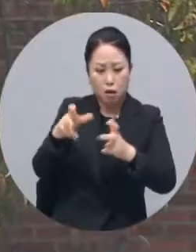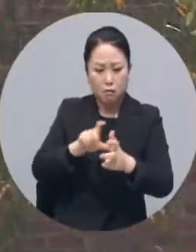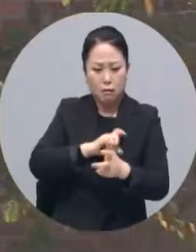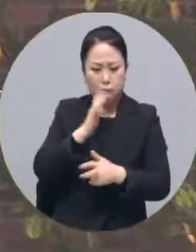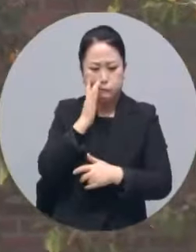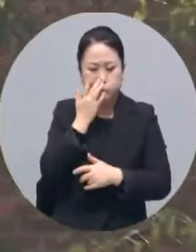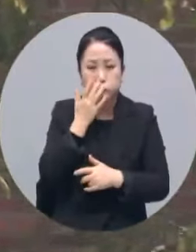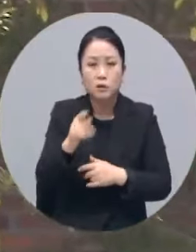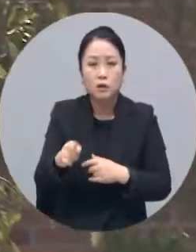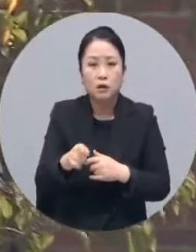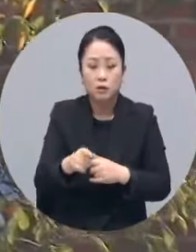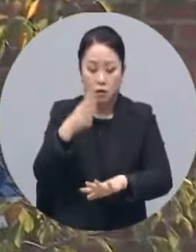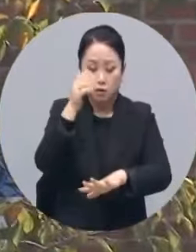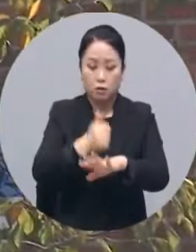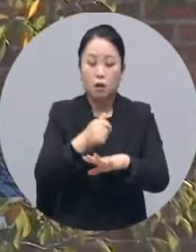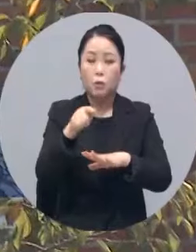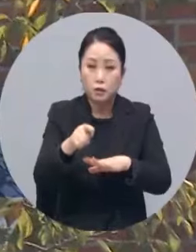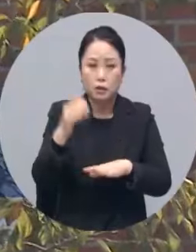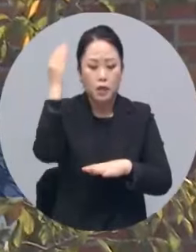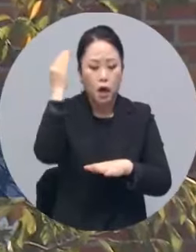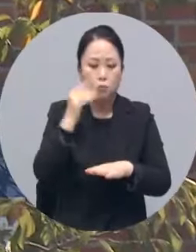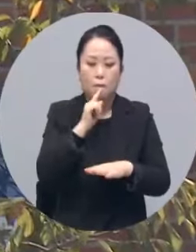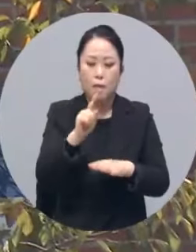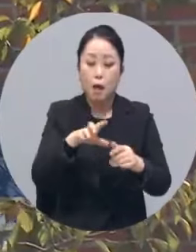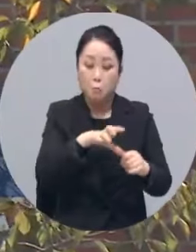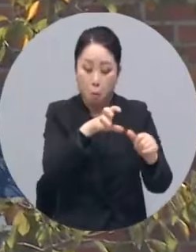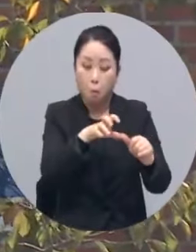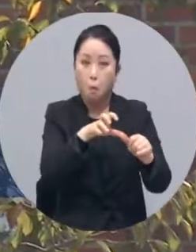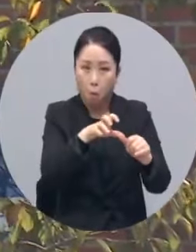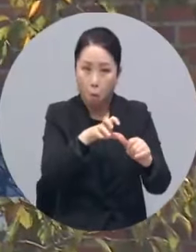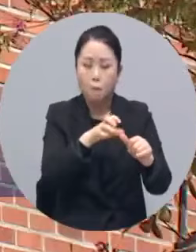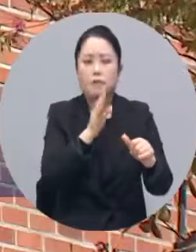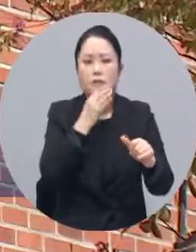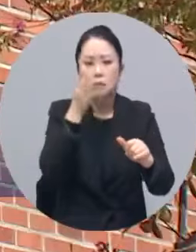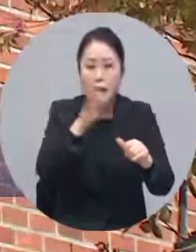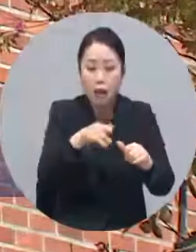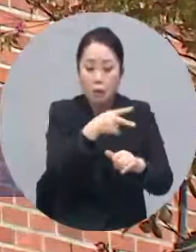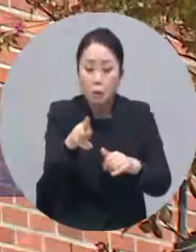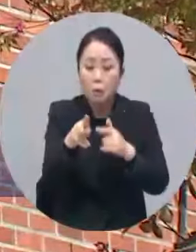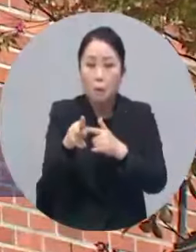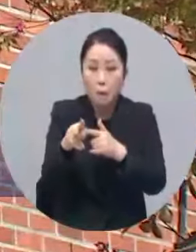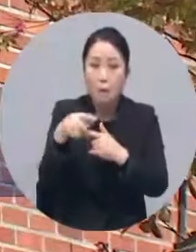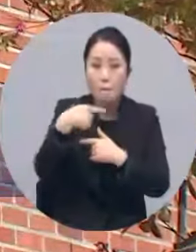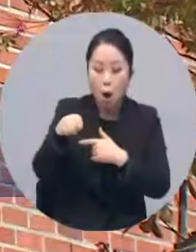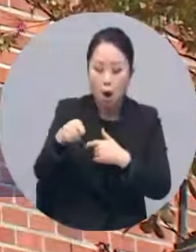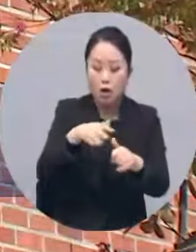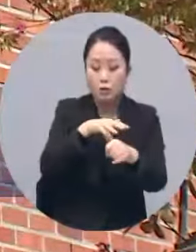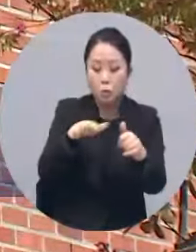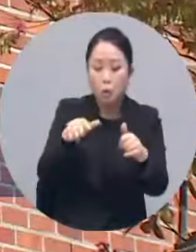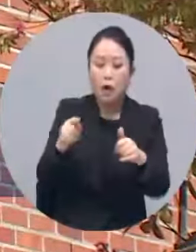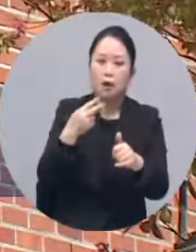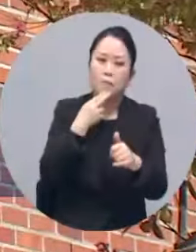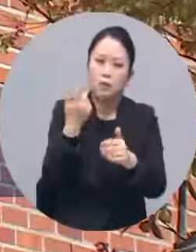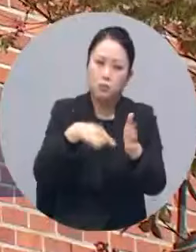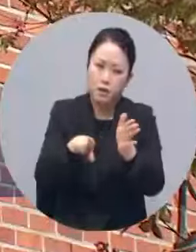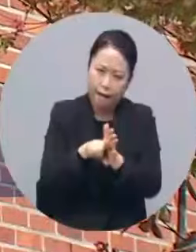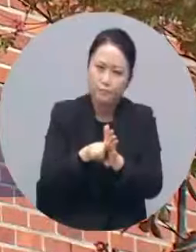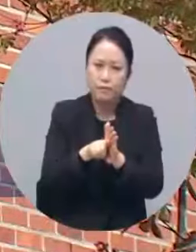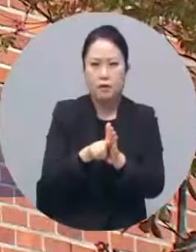겁니다. 결과적으로 우리말을 보호해 주는 거지만 그 정책이나 행정에 소외되는 사람이 없게끔